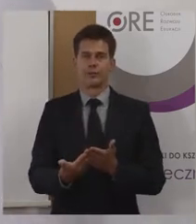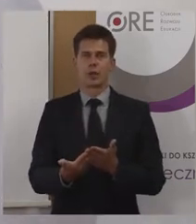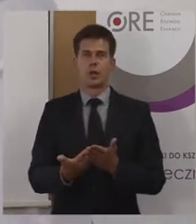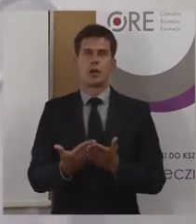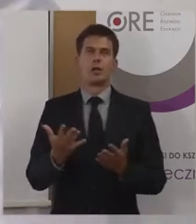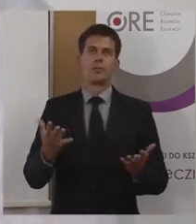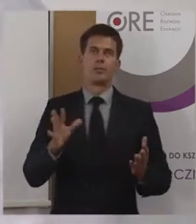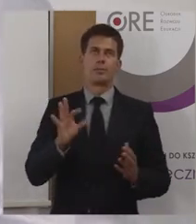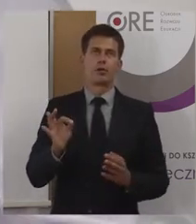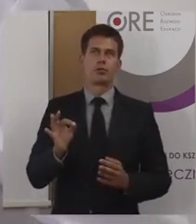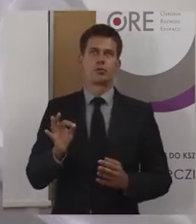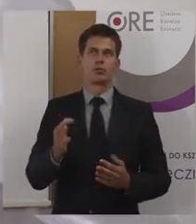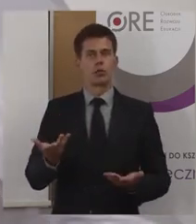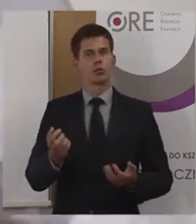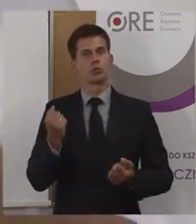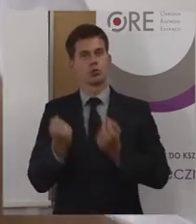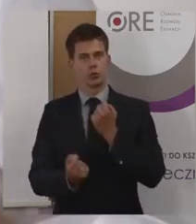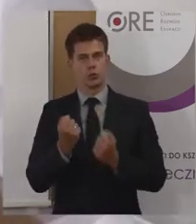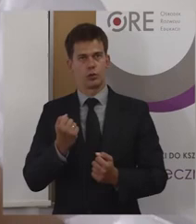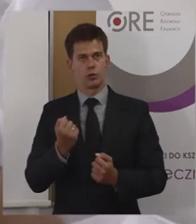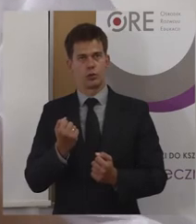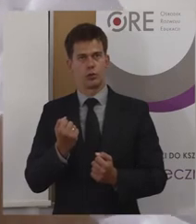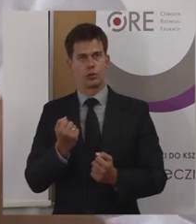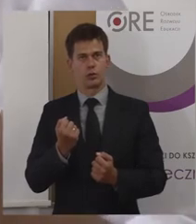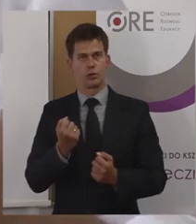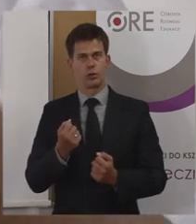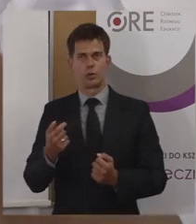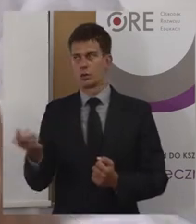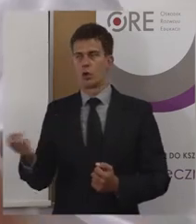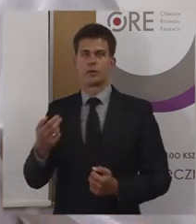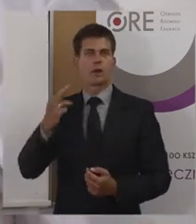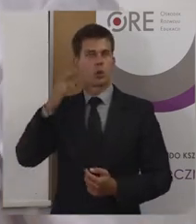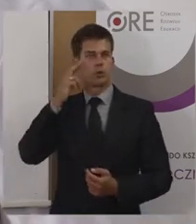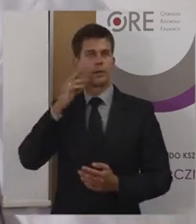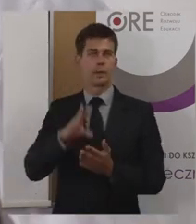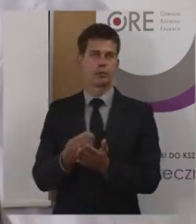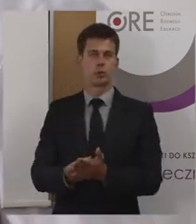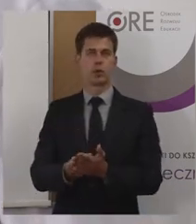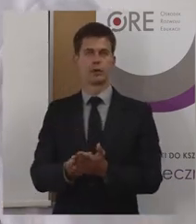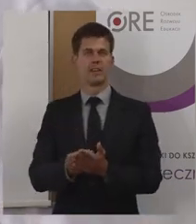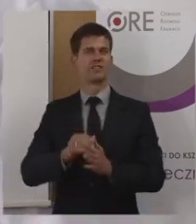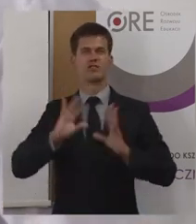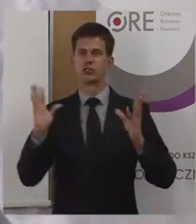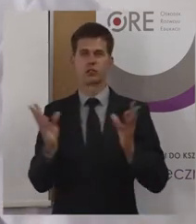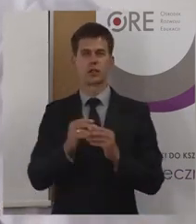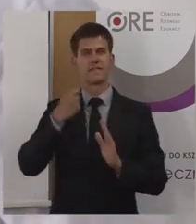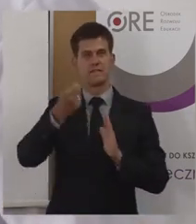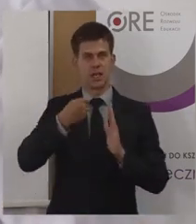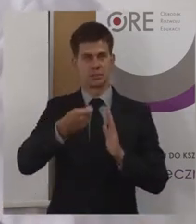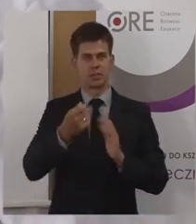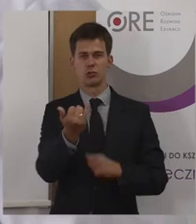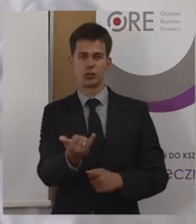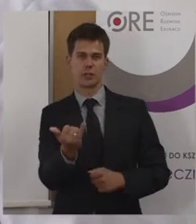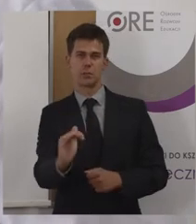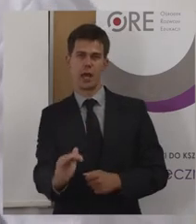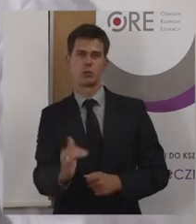trudno jest w tej chwili, z tego co ja zrozumiałem, no po to na przykład, żeby wszystkie filmy dla małych dzieci, które będą